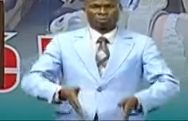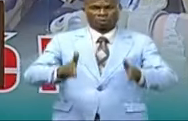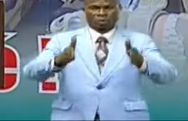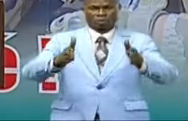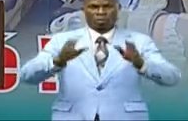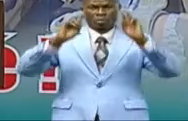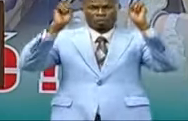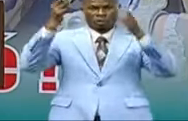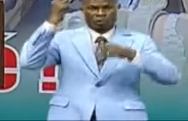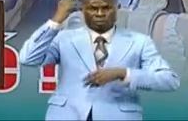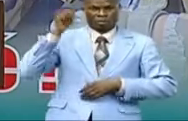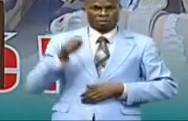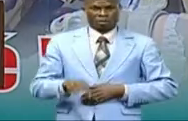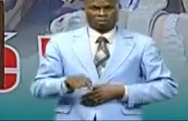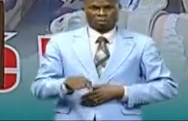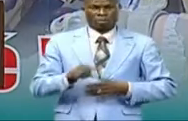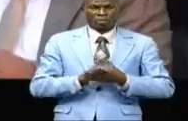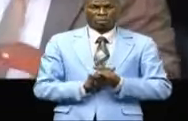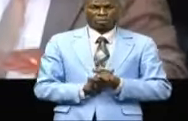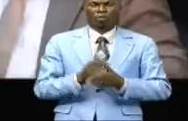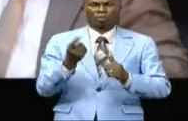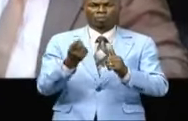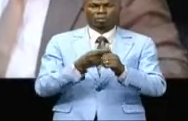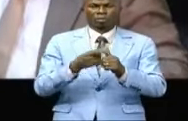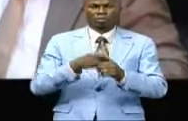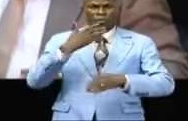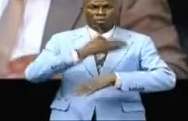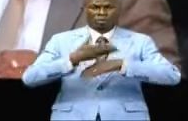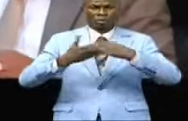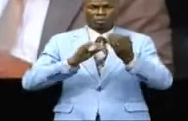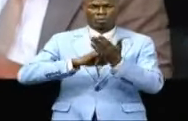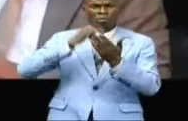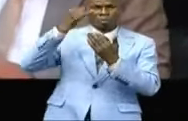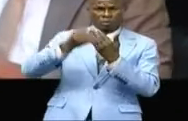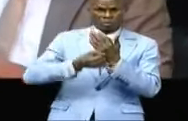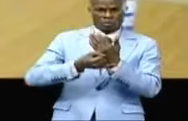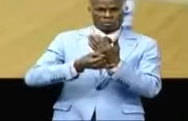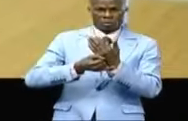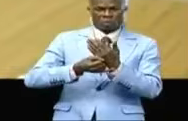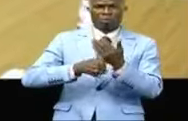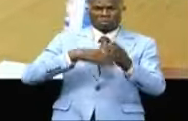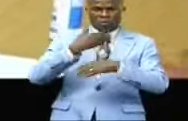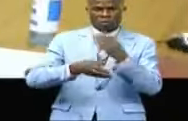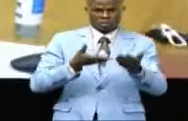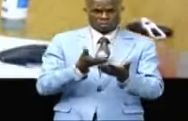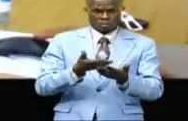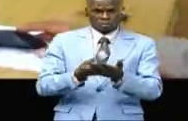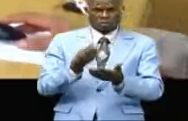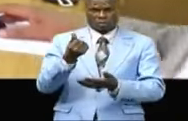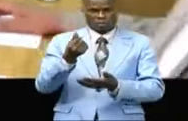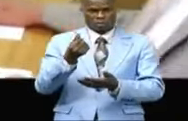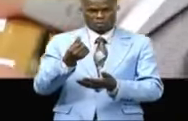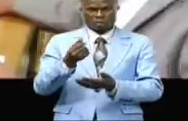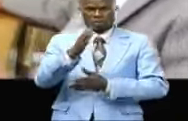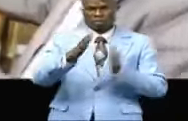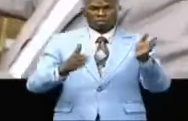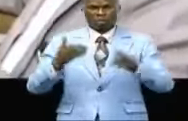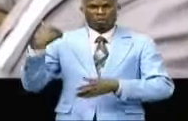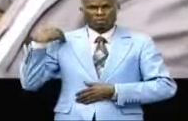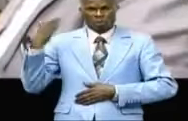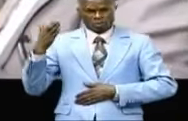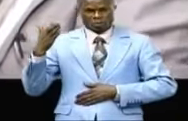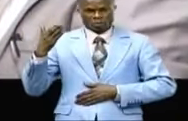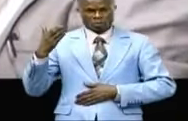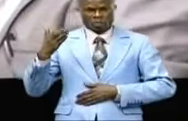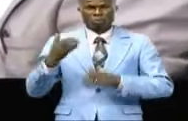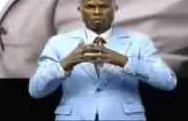voirie dans la ville de Kinshasa. Il s'agit des chantiers de projets en cours des réalisations sur financement du Trésor public, ceux